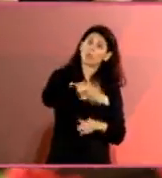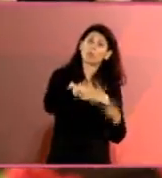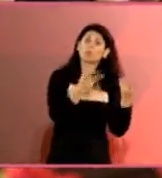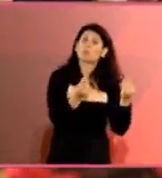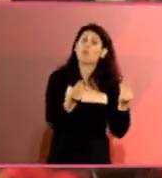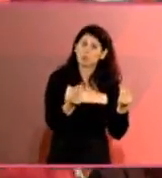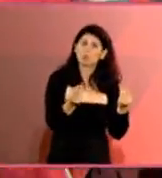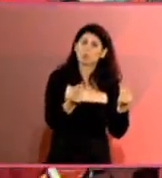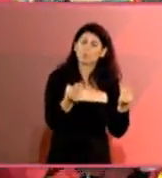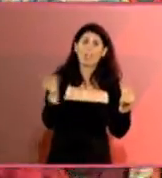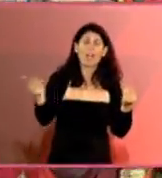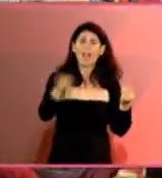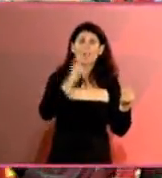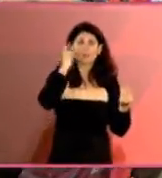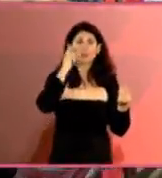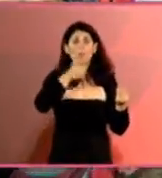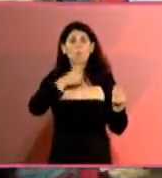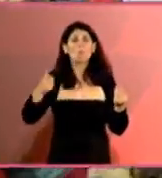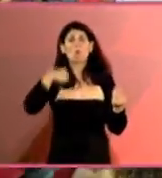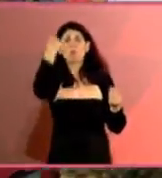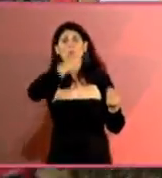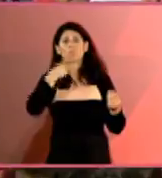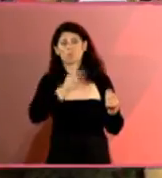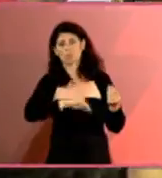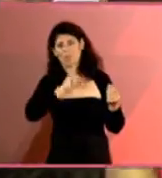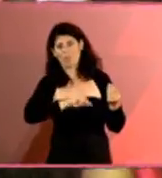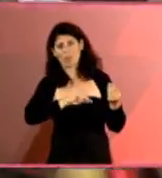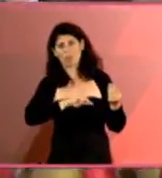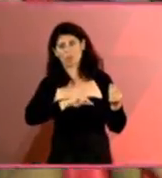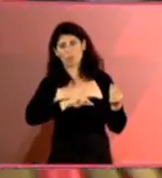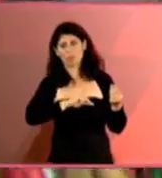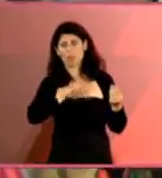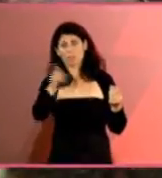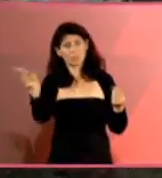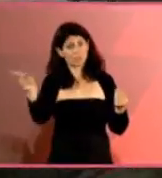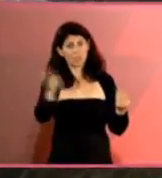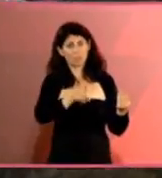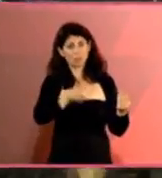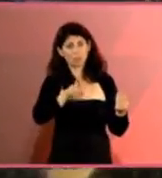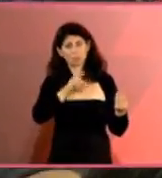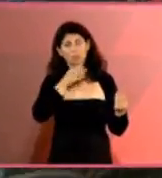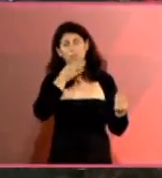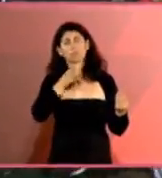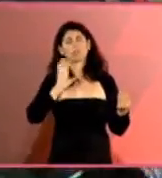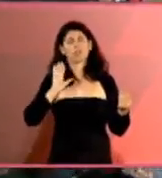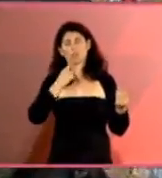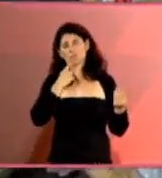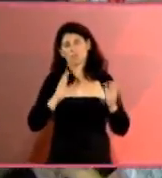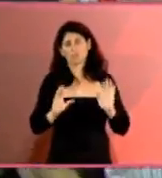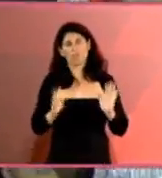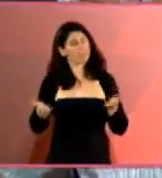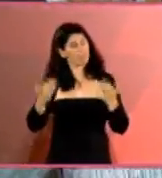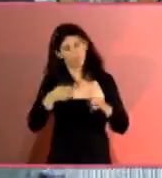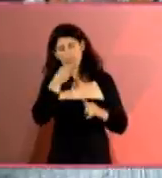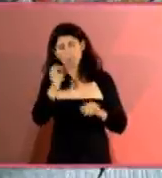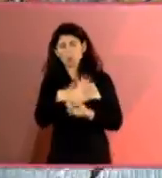πολλούς. Αυτοί που σκέφτονται μόνο το προσωπικό του συμφέρον. Σε αυτούς δεν έχω να αναφερθώ. Δεν έχω